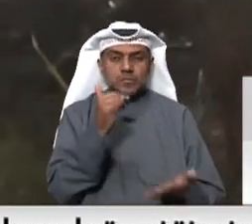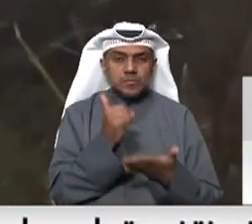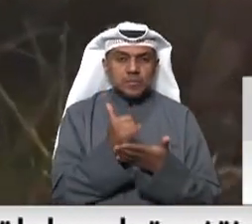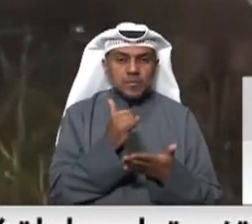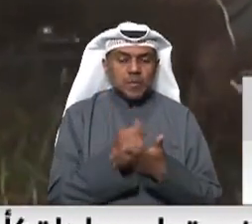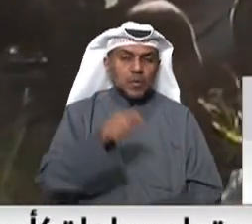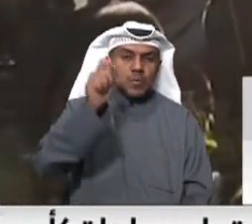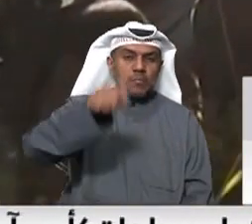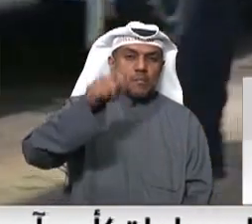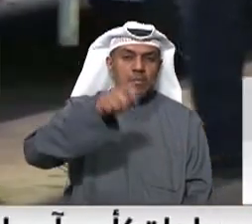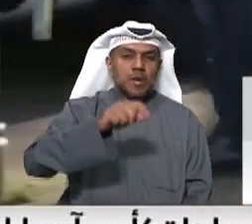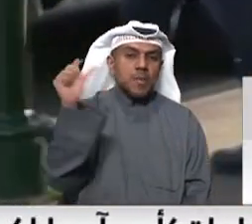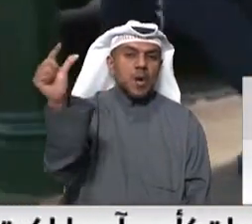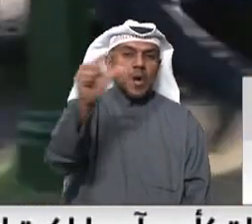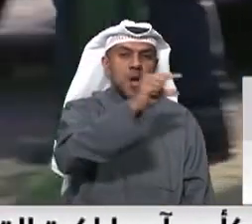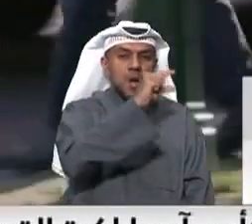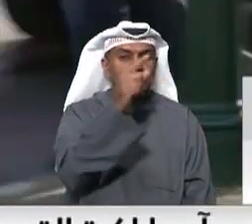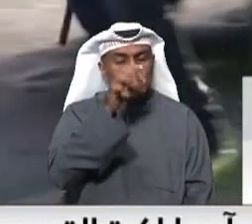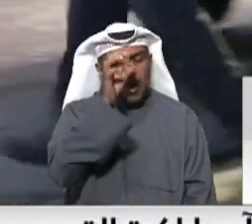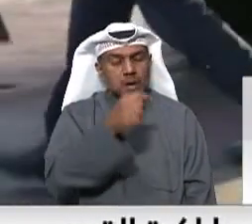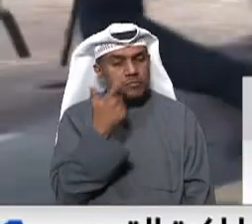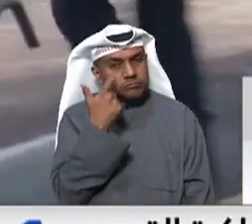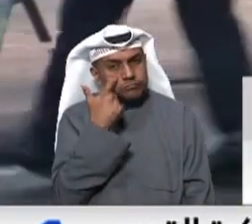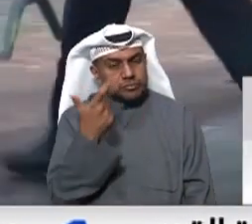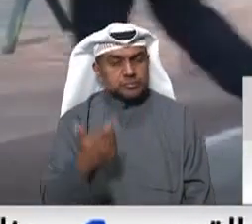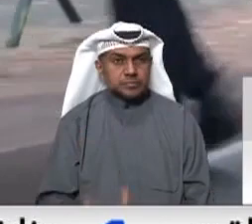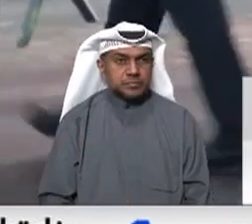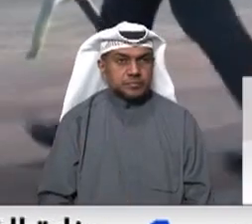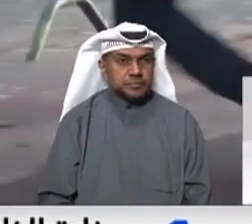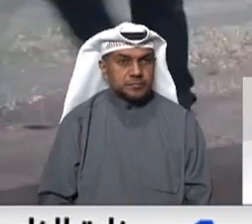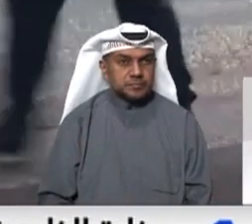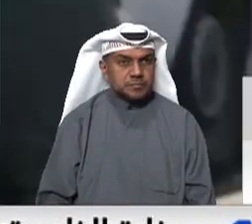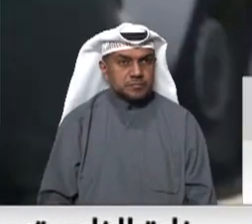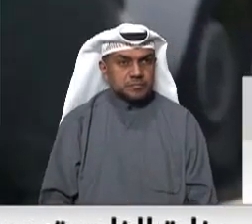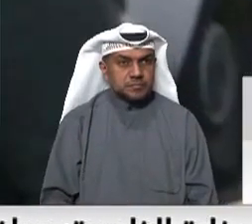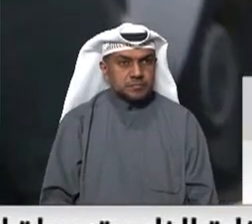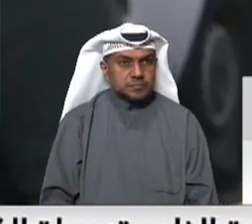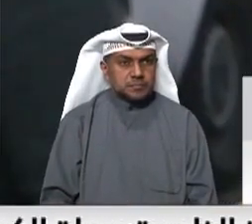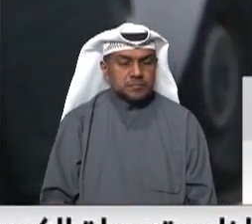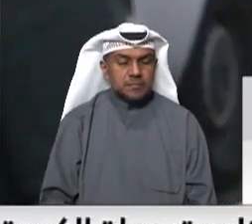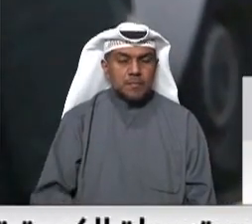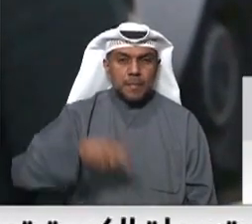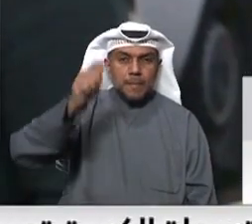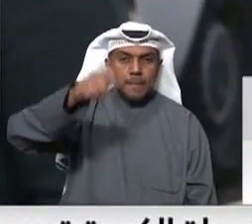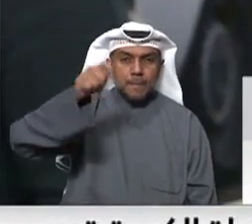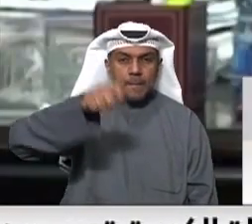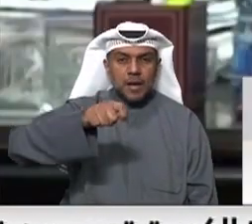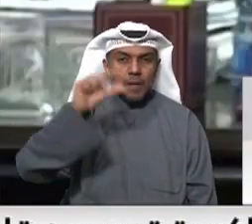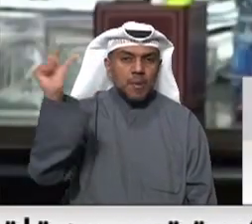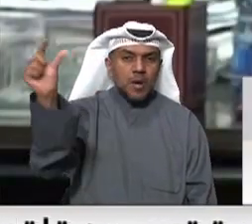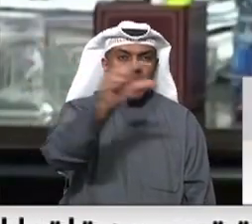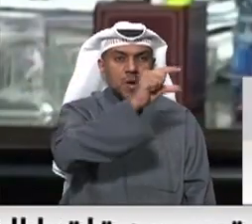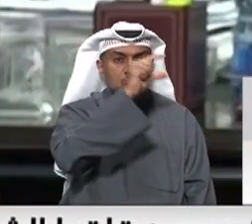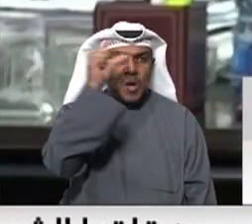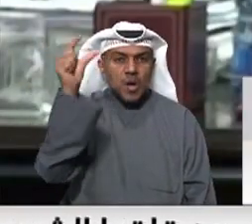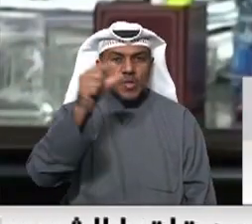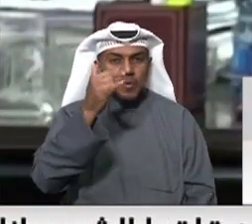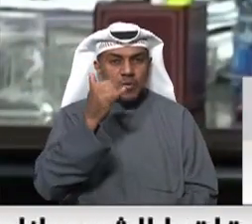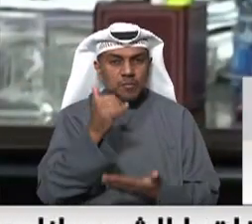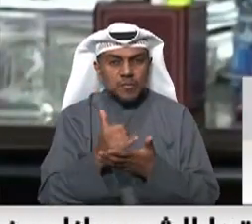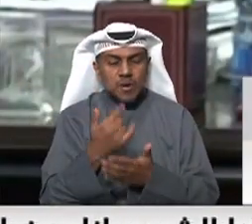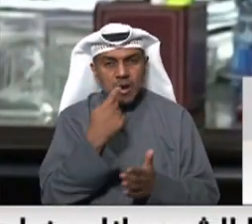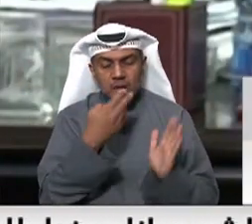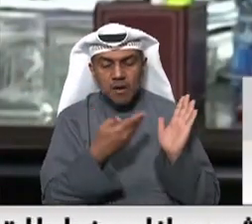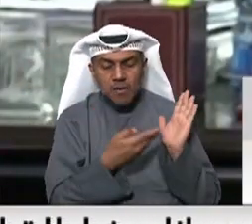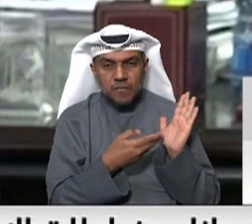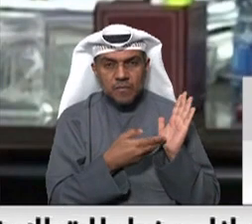جرائم حرب ضد الشعب الفلسطيني محكمه العد الدوليه انا اعتبر ما اصدرته من